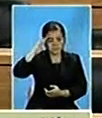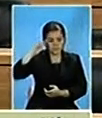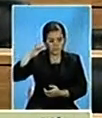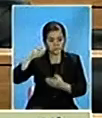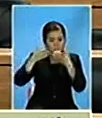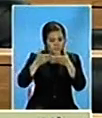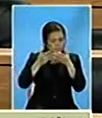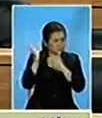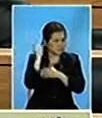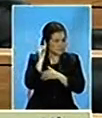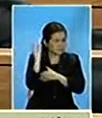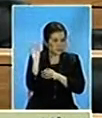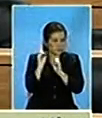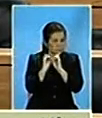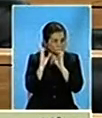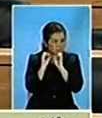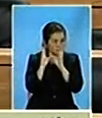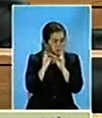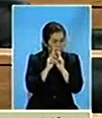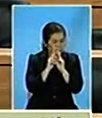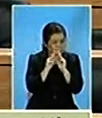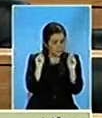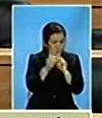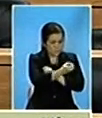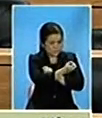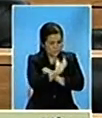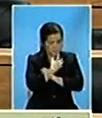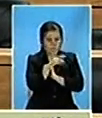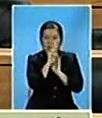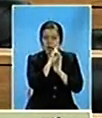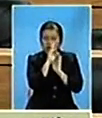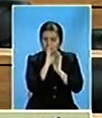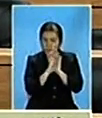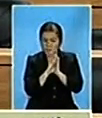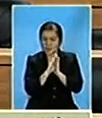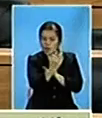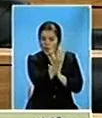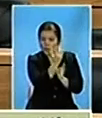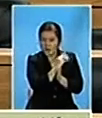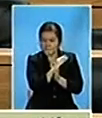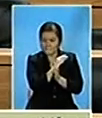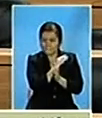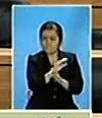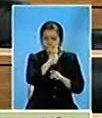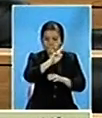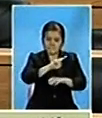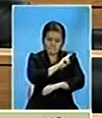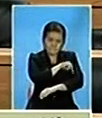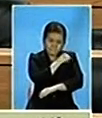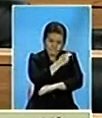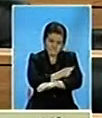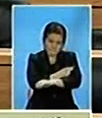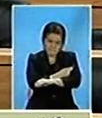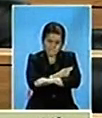ะผมได้ยินท่านประธานกรรมธิการบอกว่าระเบียบและข้อบังคับเนี่ยแพทย์แผนปัจจุบันนี้ปัจจุบัน